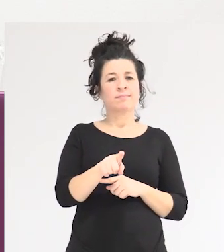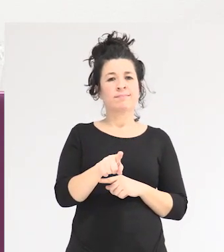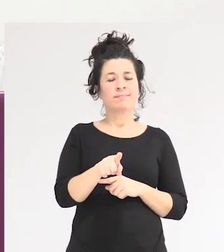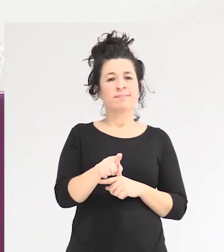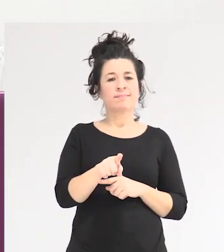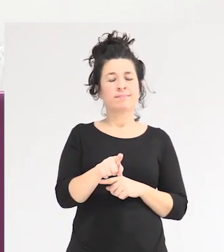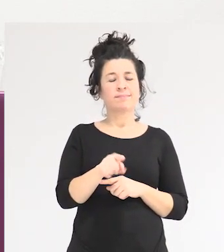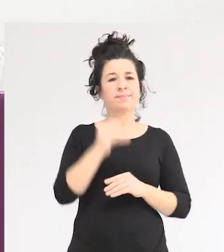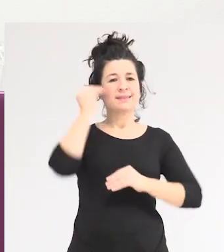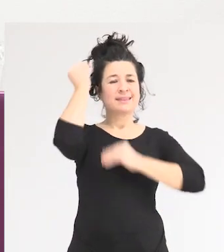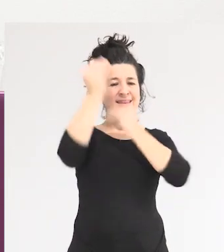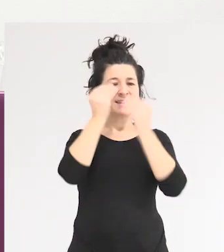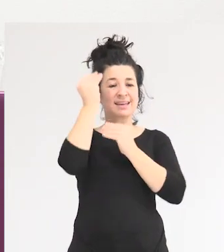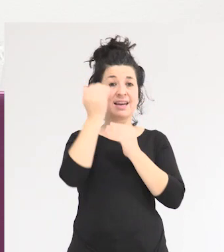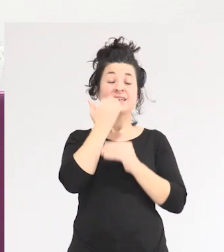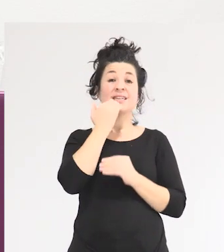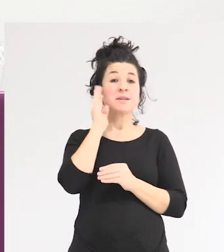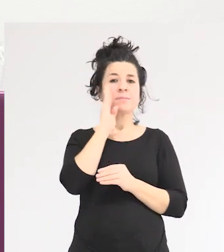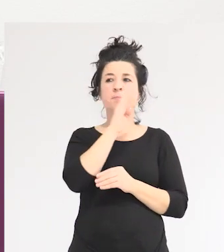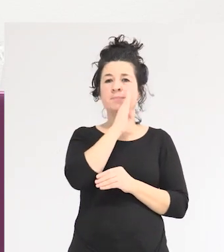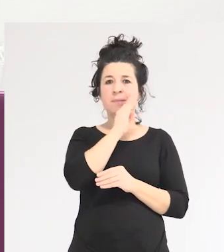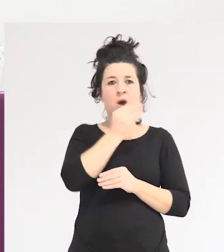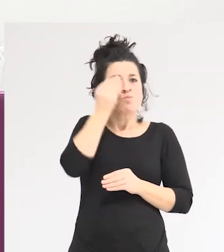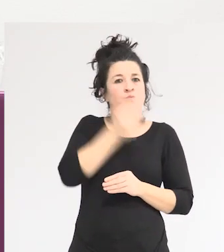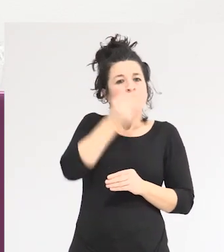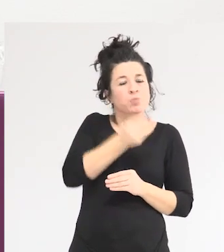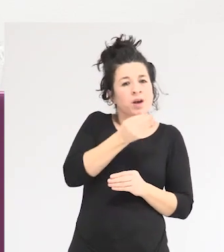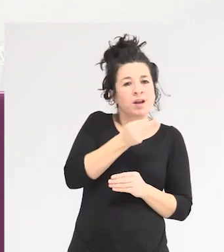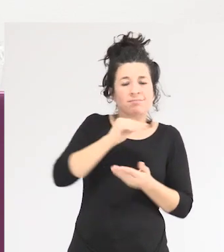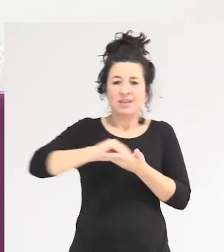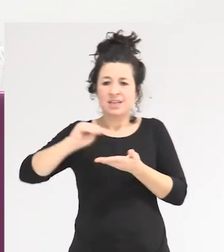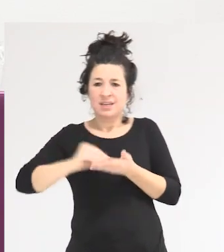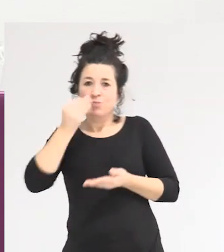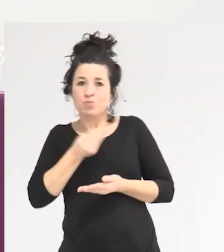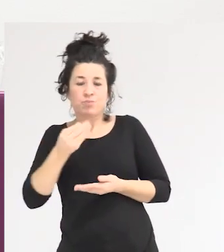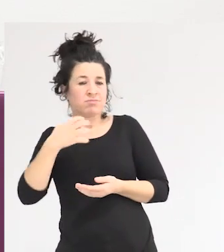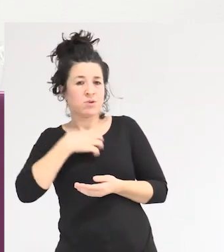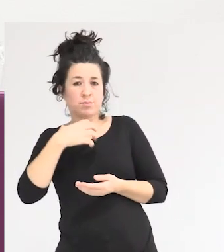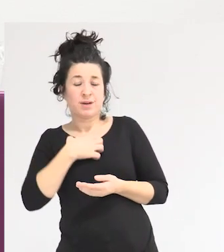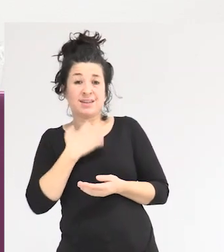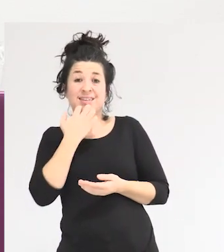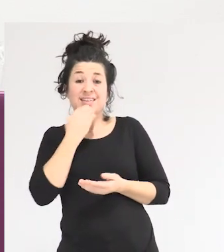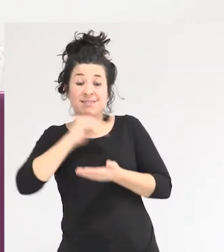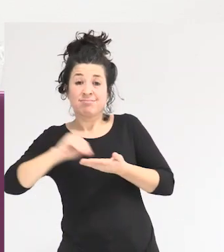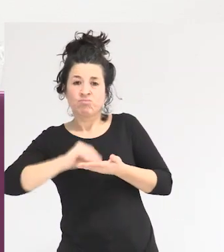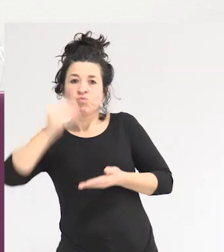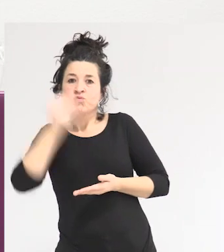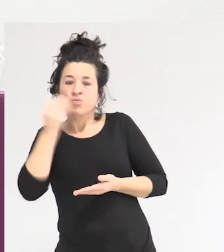Pentsatzen du ama ona baldin bada, ez dela idazle ona izango, eta idazle ona baldin bada izango dela